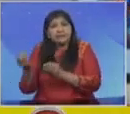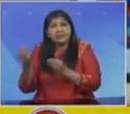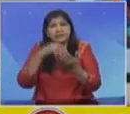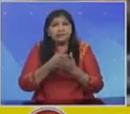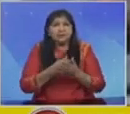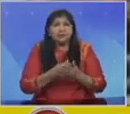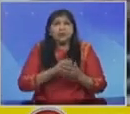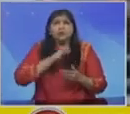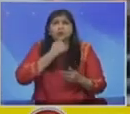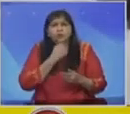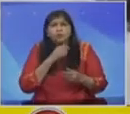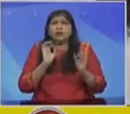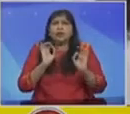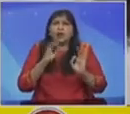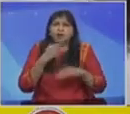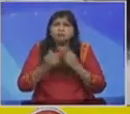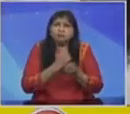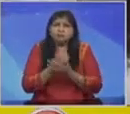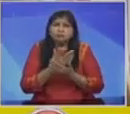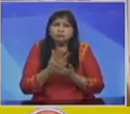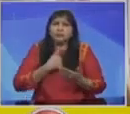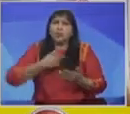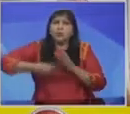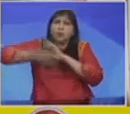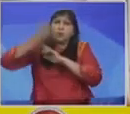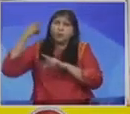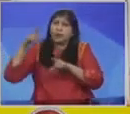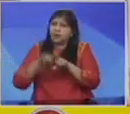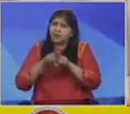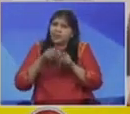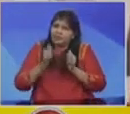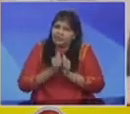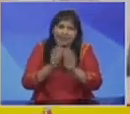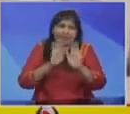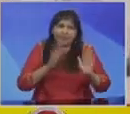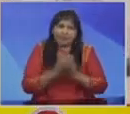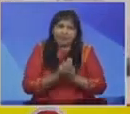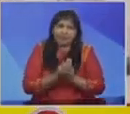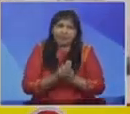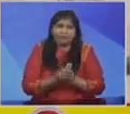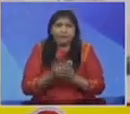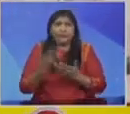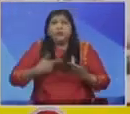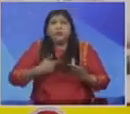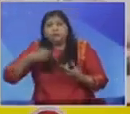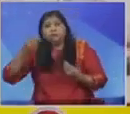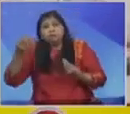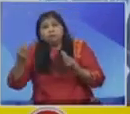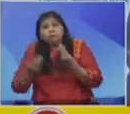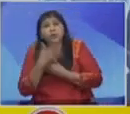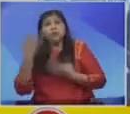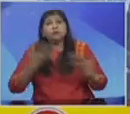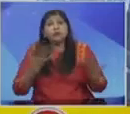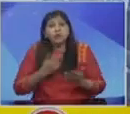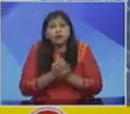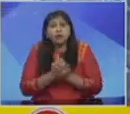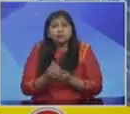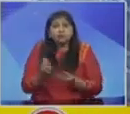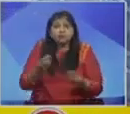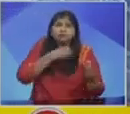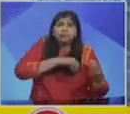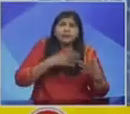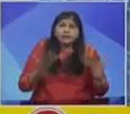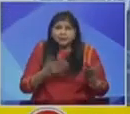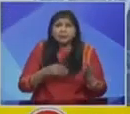भी काम करने के लिए खुद को पुराने तौर तरीकों में बांधना नहीं चाहिए। आप अपने जीवन